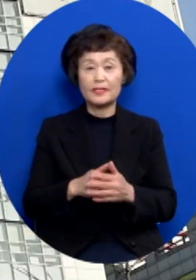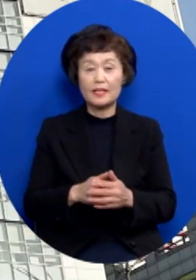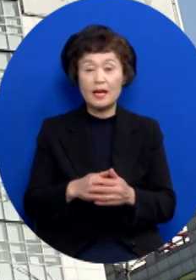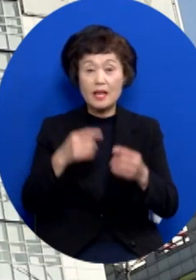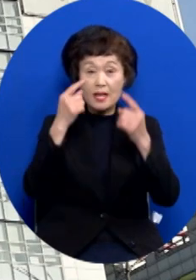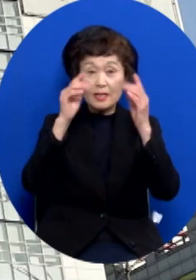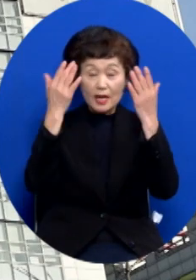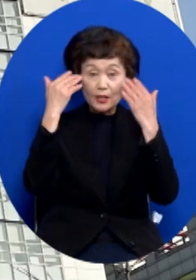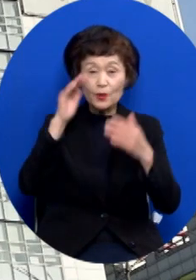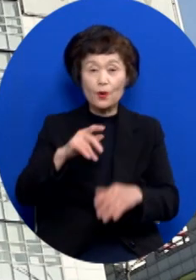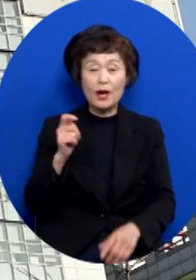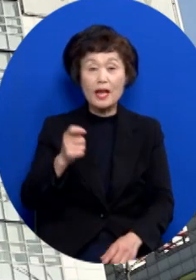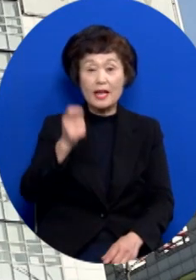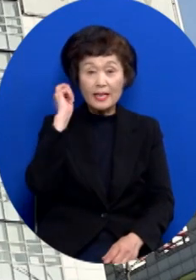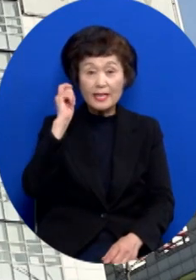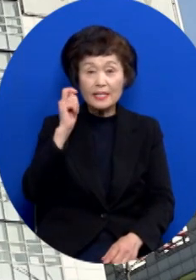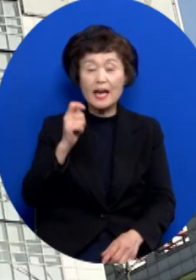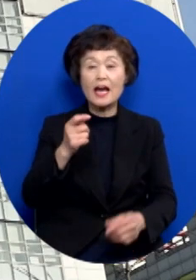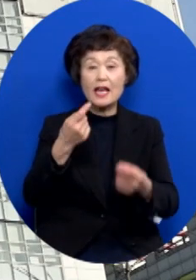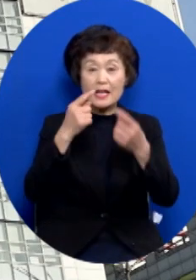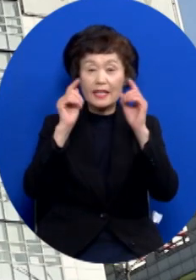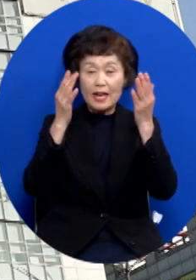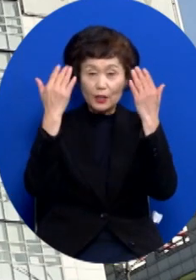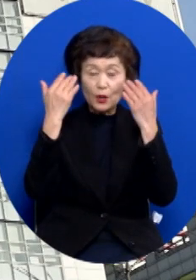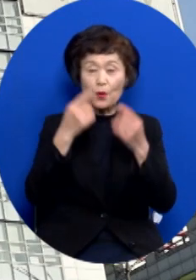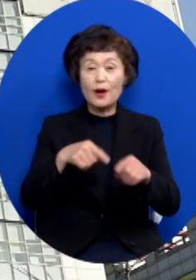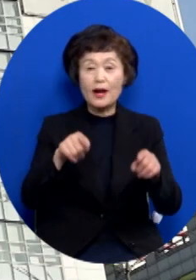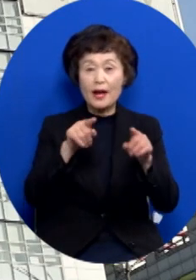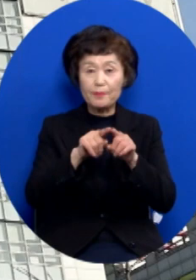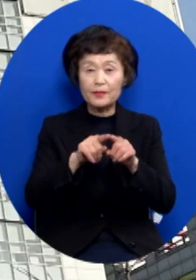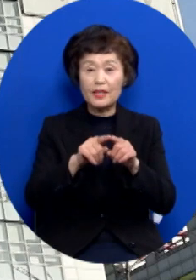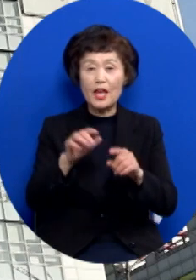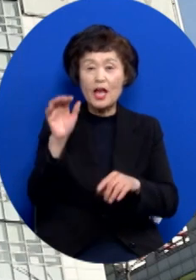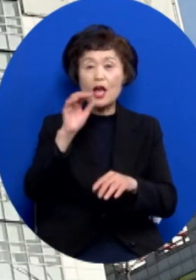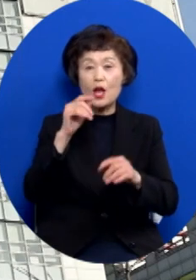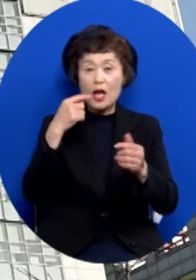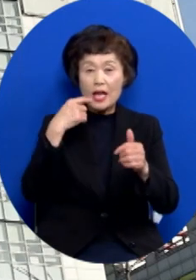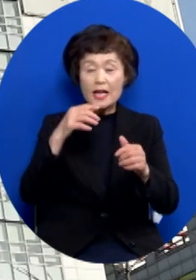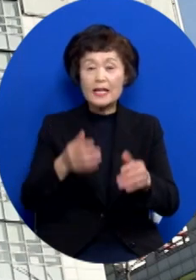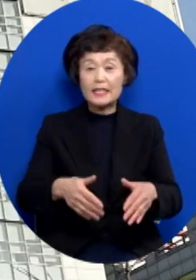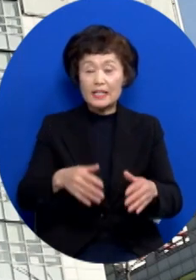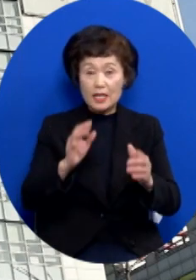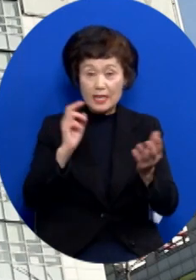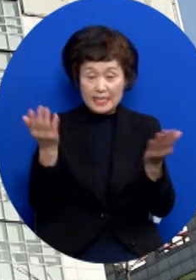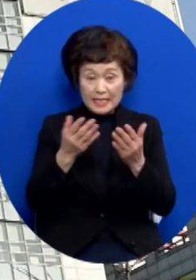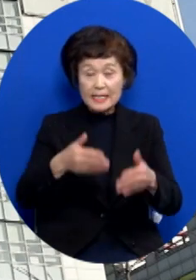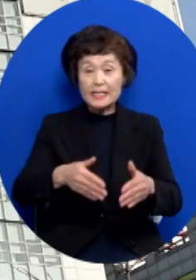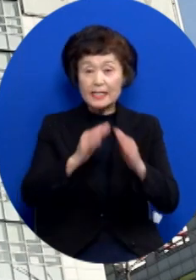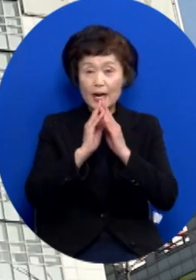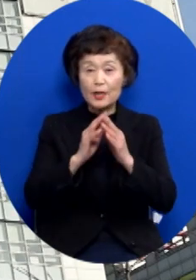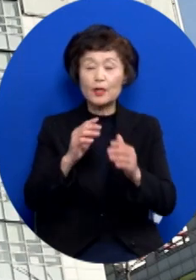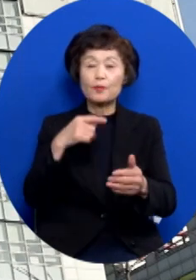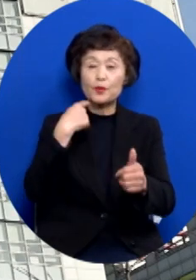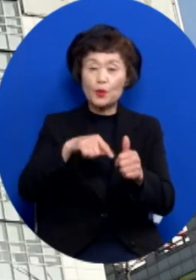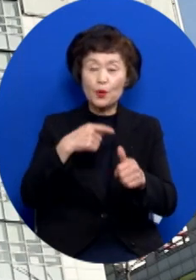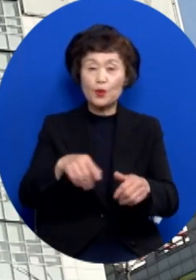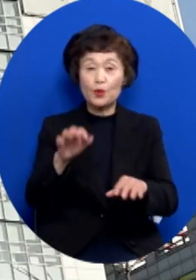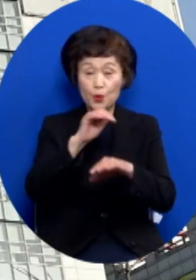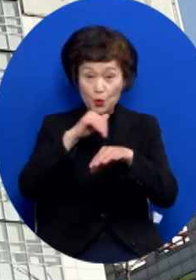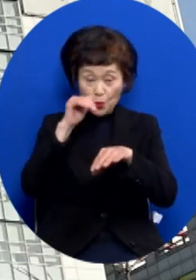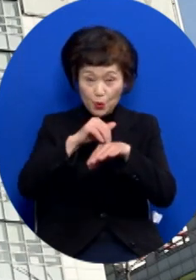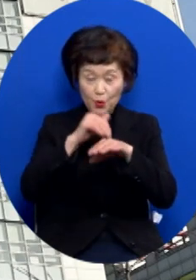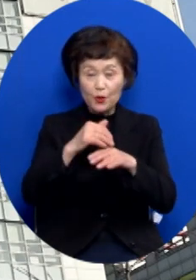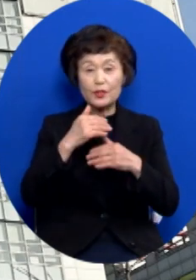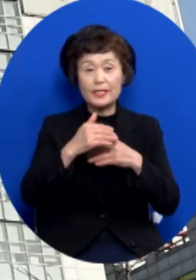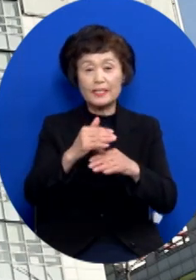한동대학교가 케냐 세인트폴 대학교와 함께 창업교육 훈련을 가졌습니다. 유네스코 유니티 원 사업의 일환으로 열린